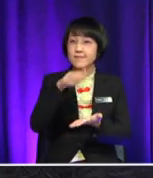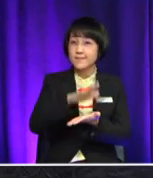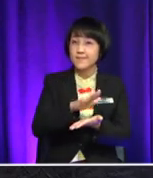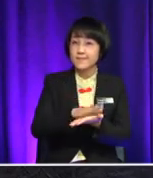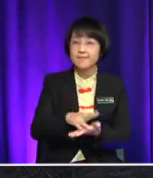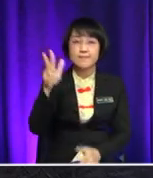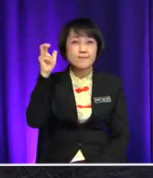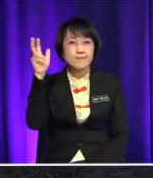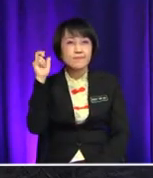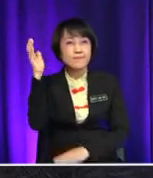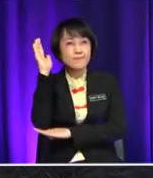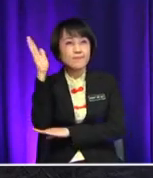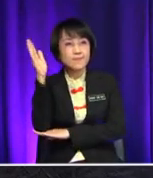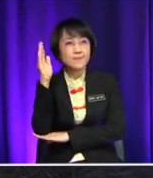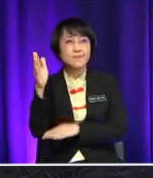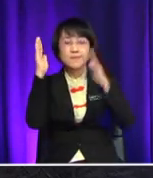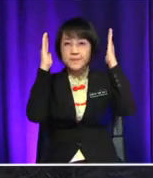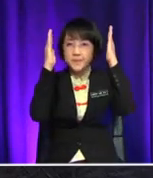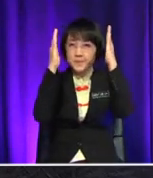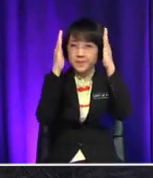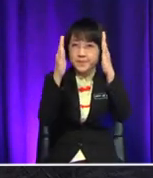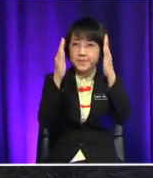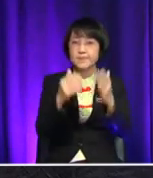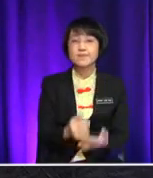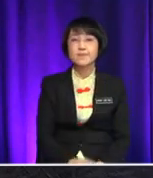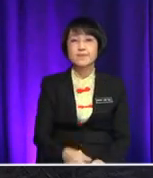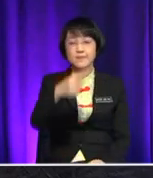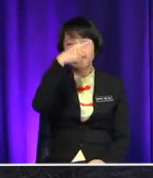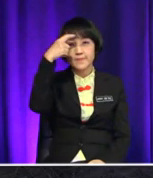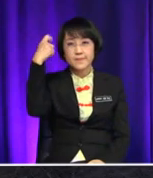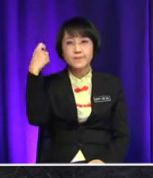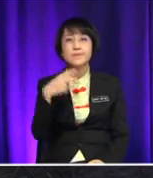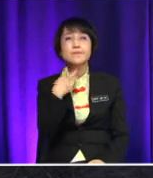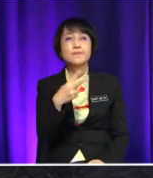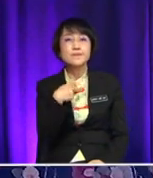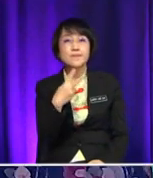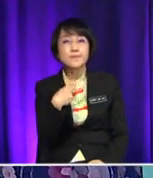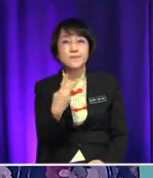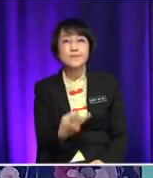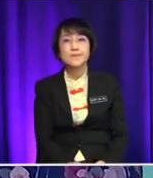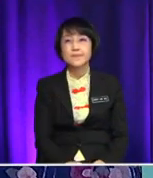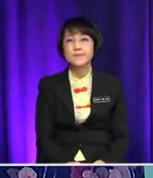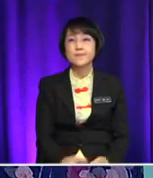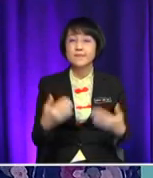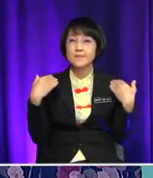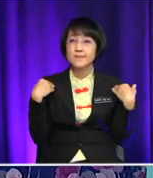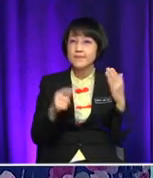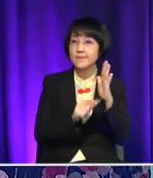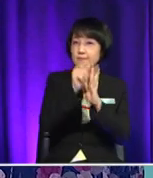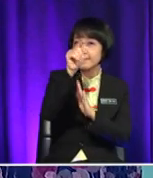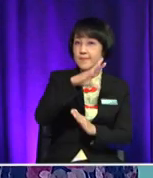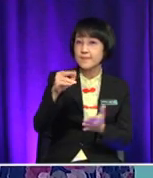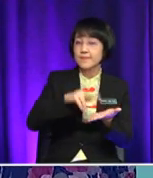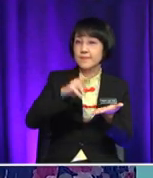kita akan berikan tumpuan sepenuhnya sebab nada intonasinya itu ada tinggi dan rendah baik untuk